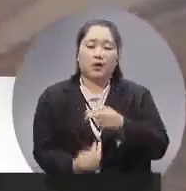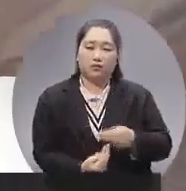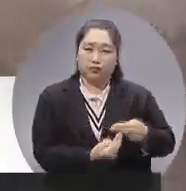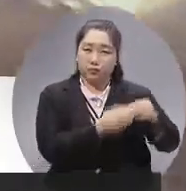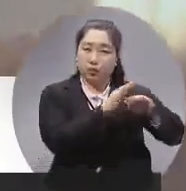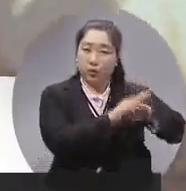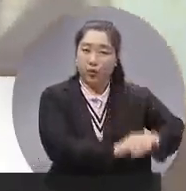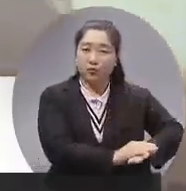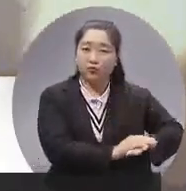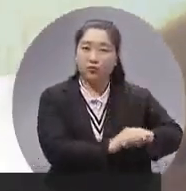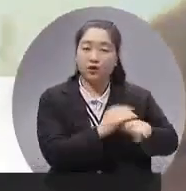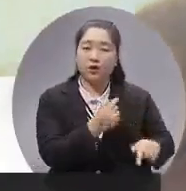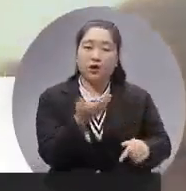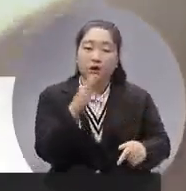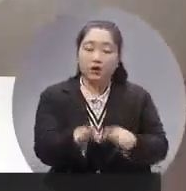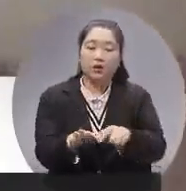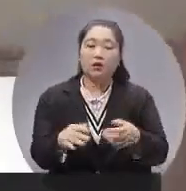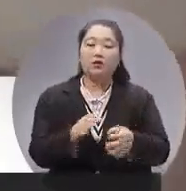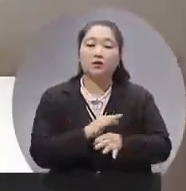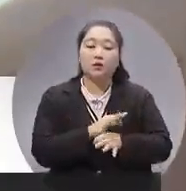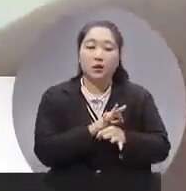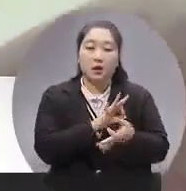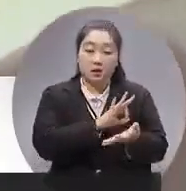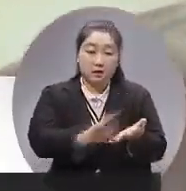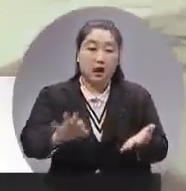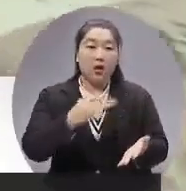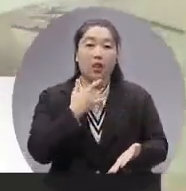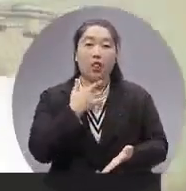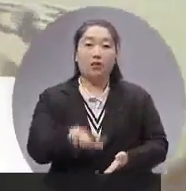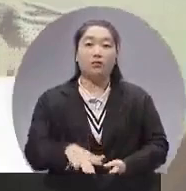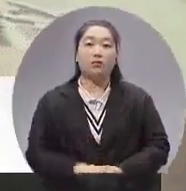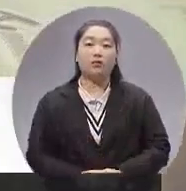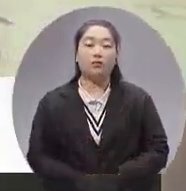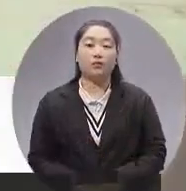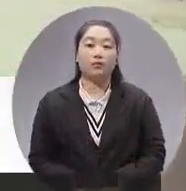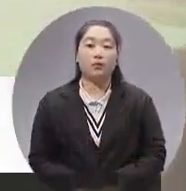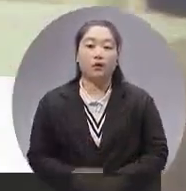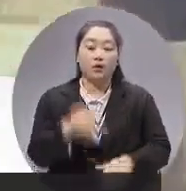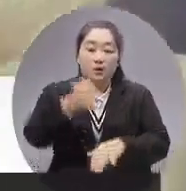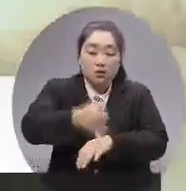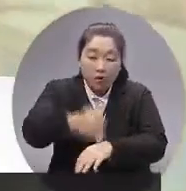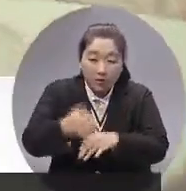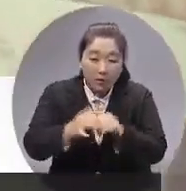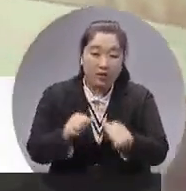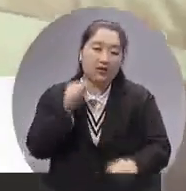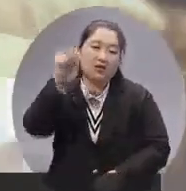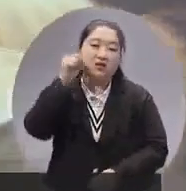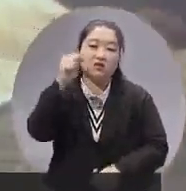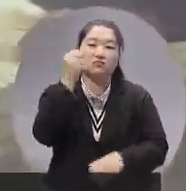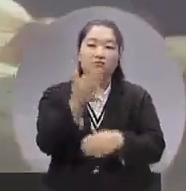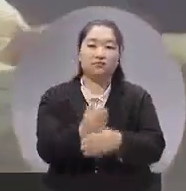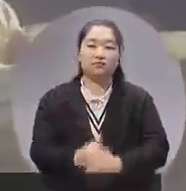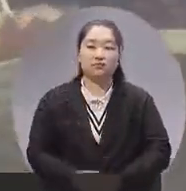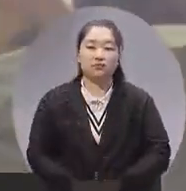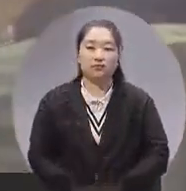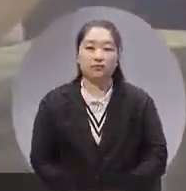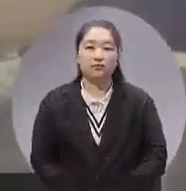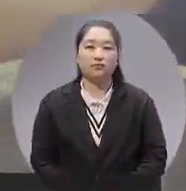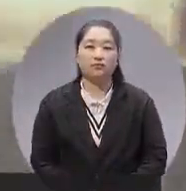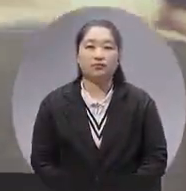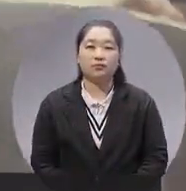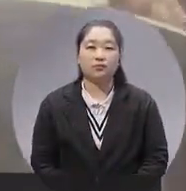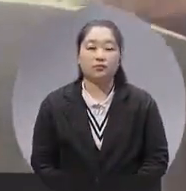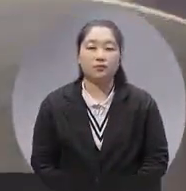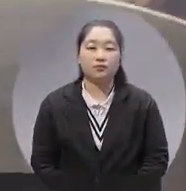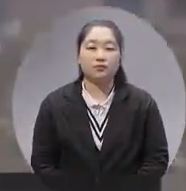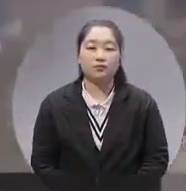있는데요. 그런데 이게 집행된 적이 거의 없습니다. 농민들이 야적 시위에 나섰습니다. 허지희 기자입니다.